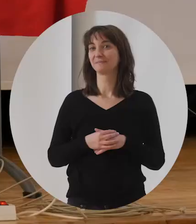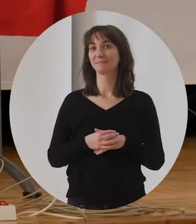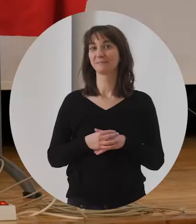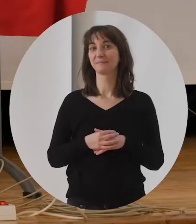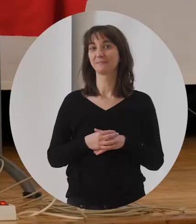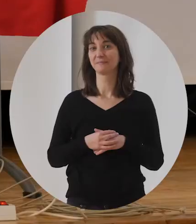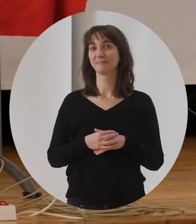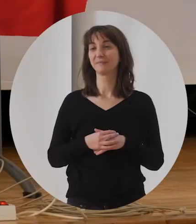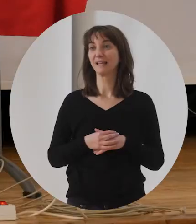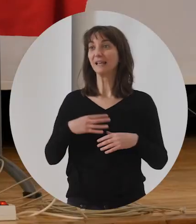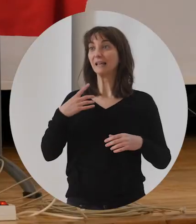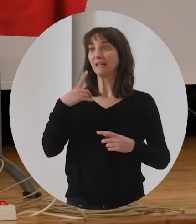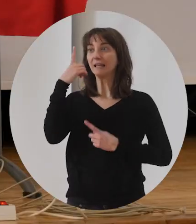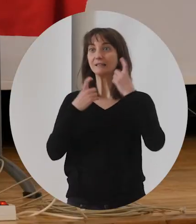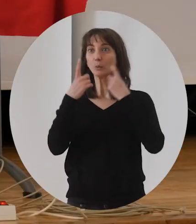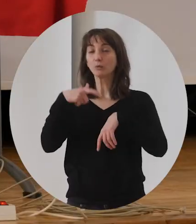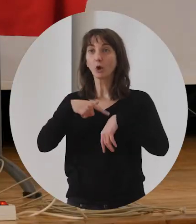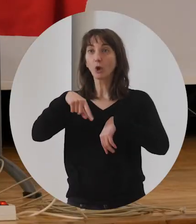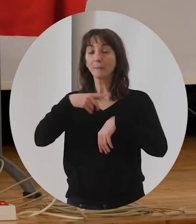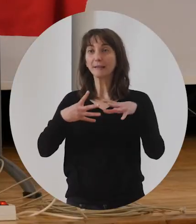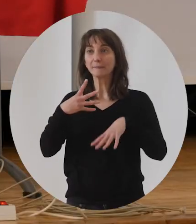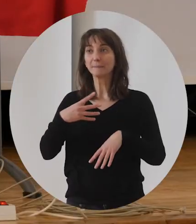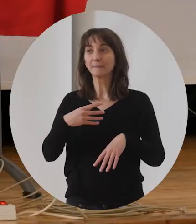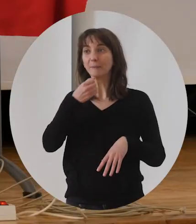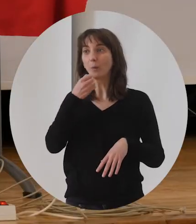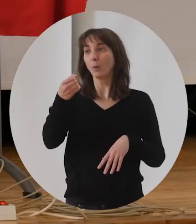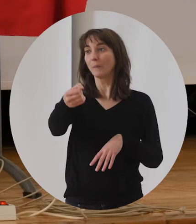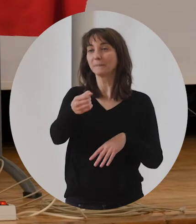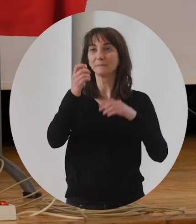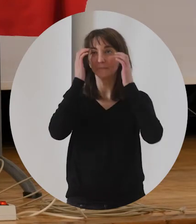Je ne sais pas si on a quelques questions et si on a le temps, mais...